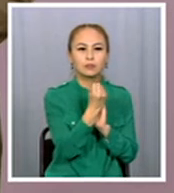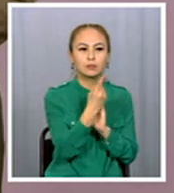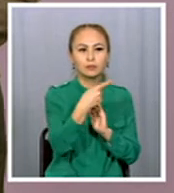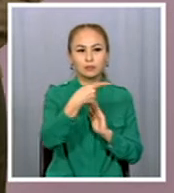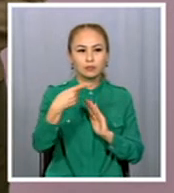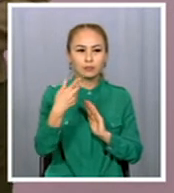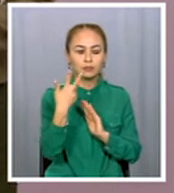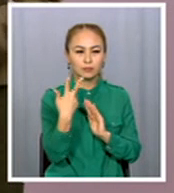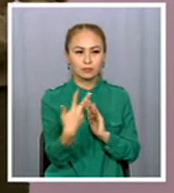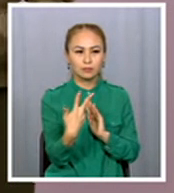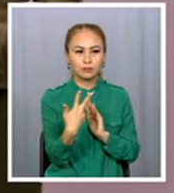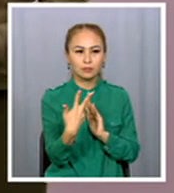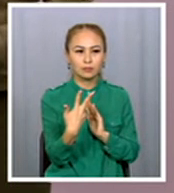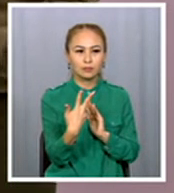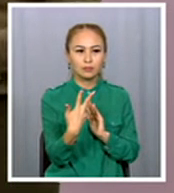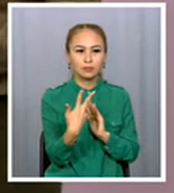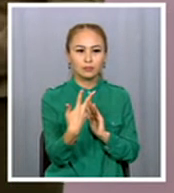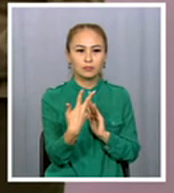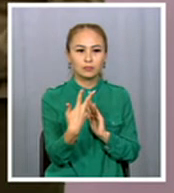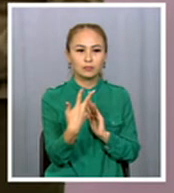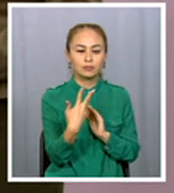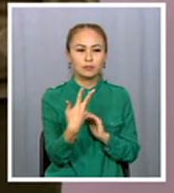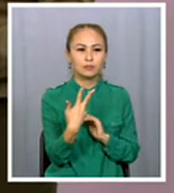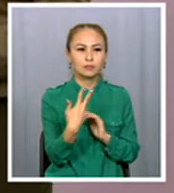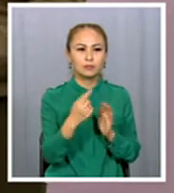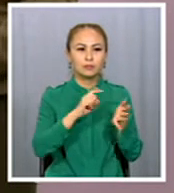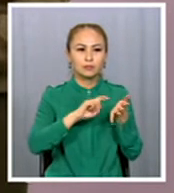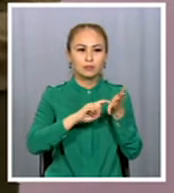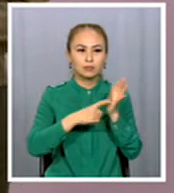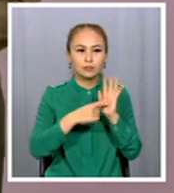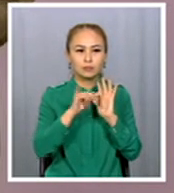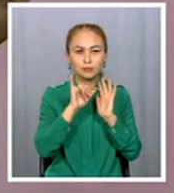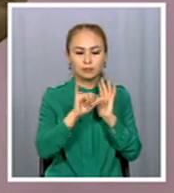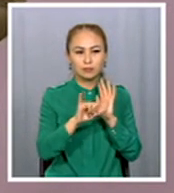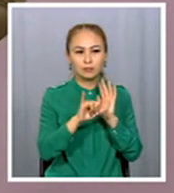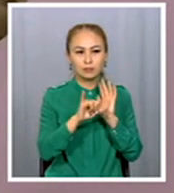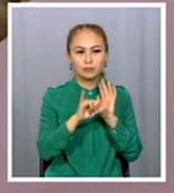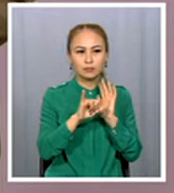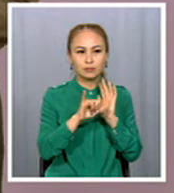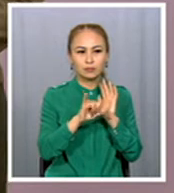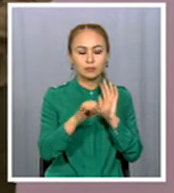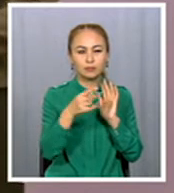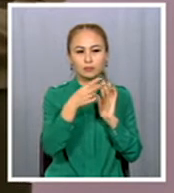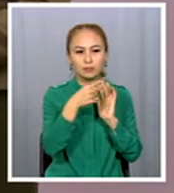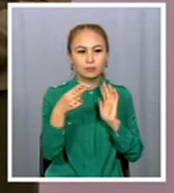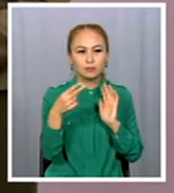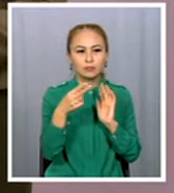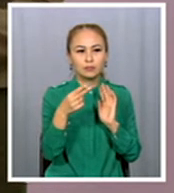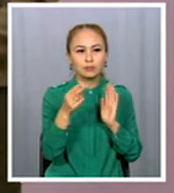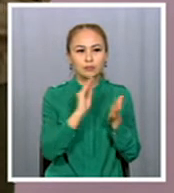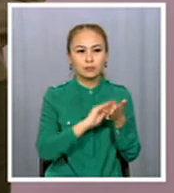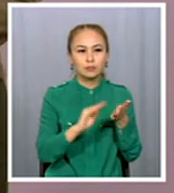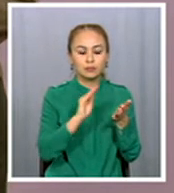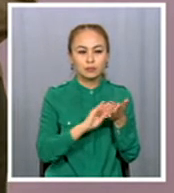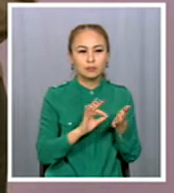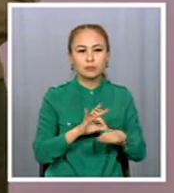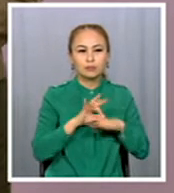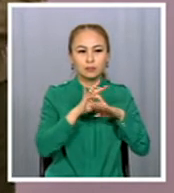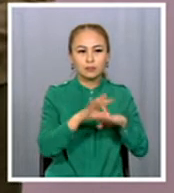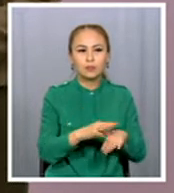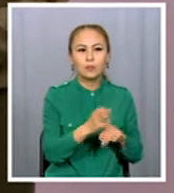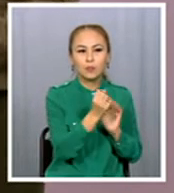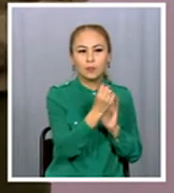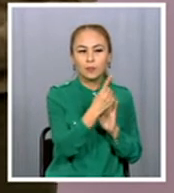саны мен Y әрпінің көбейтіндісі. Үлестірімділік қасиетті қолданамыз. 11